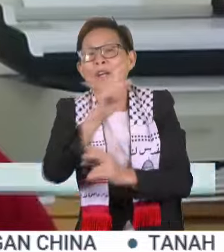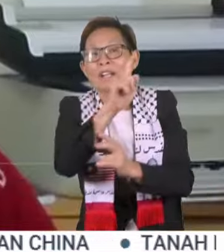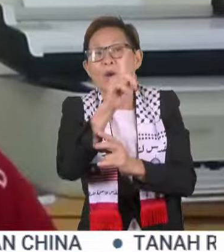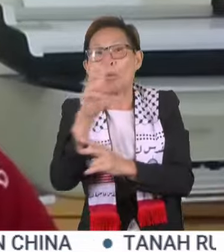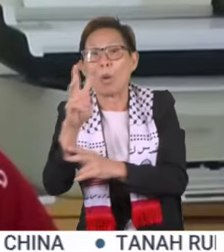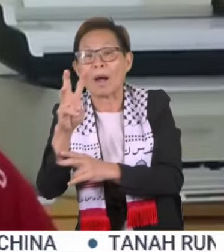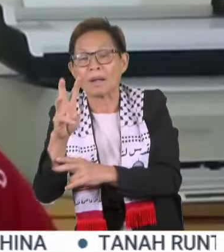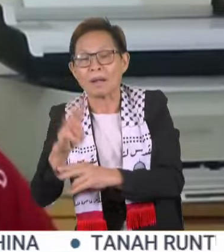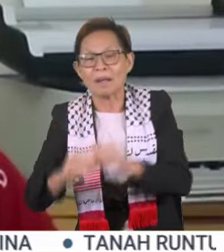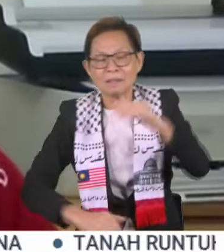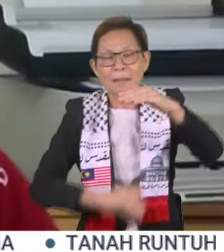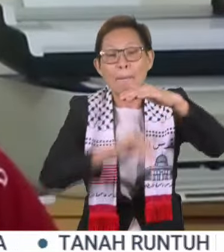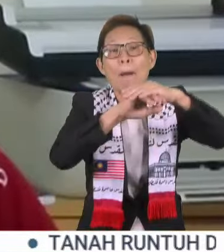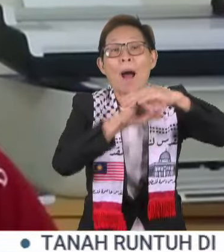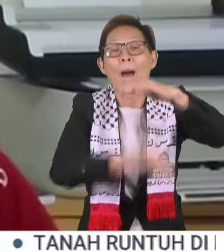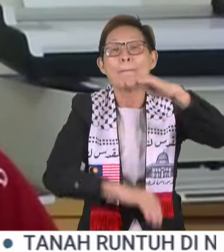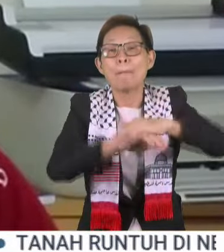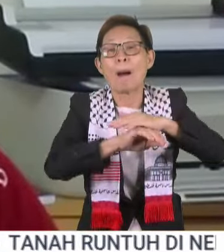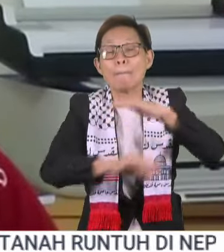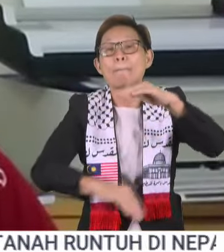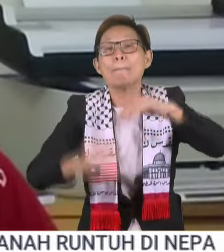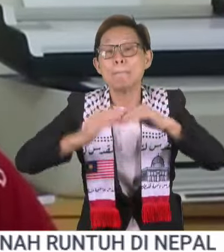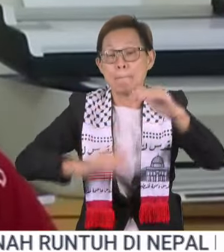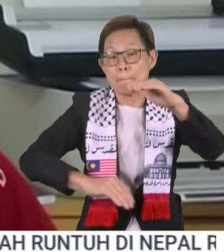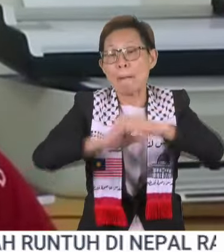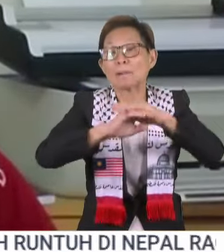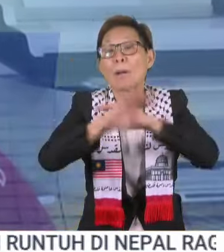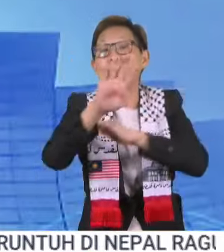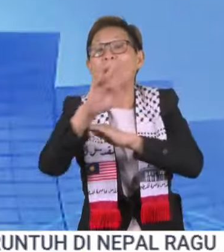AC hingga maksimum RM4,000.